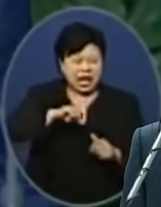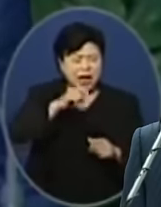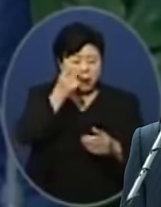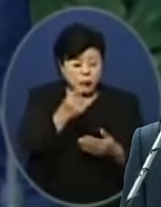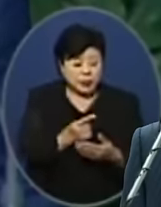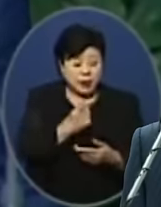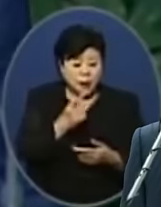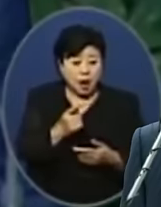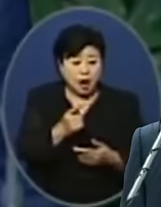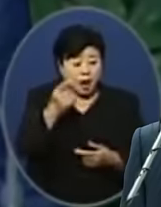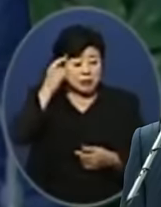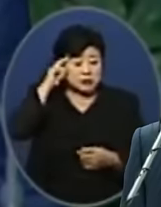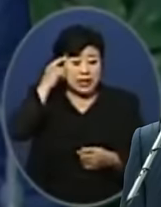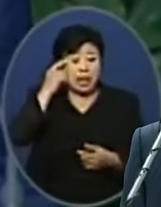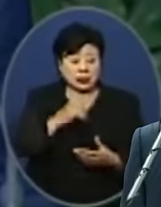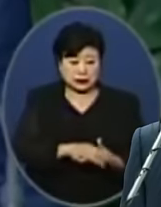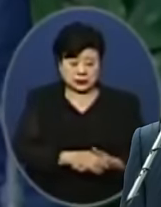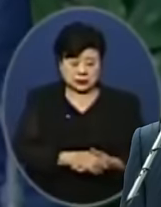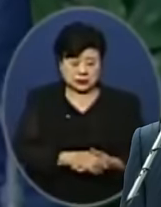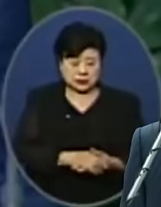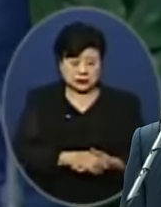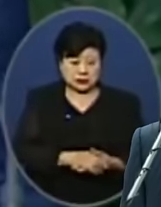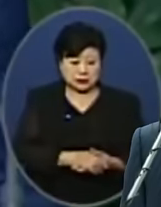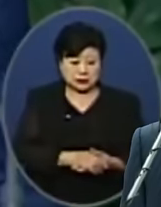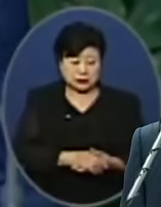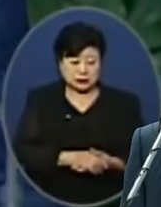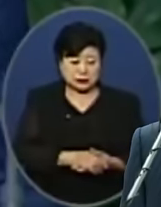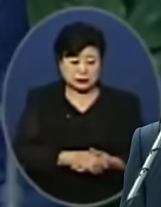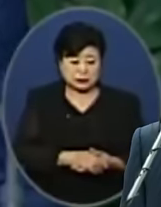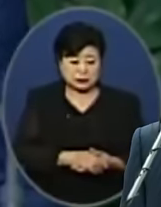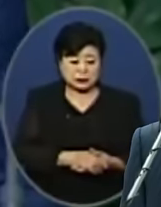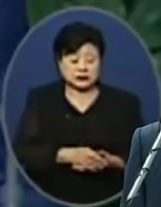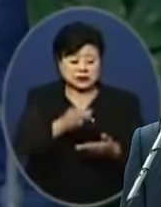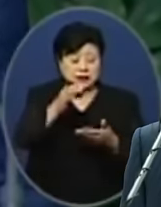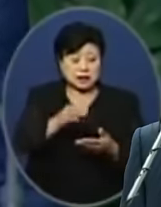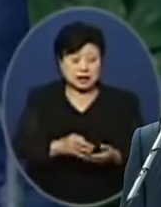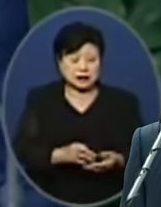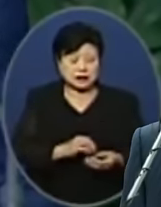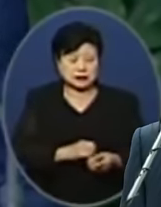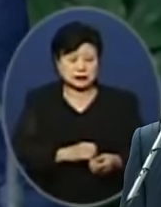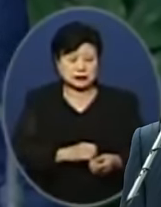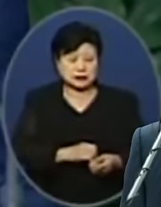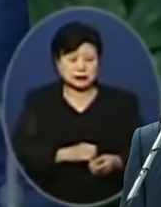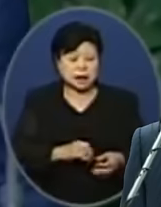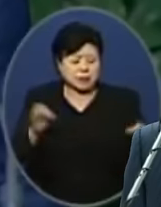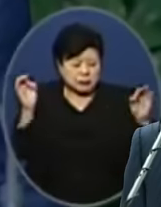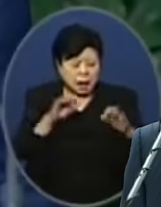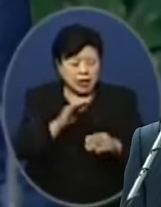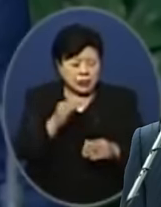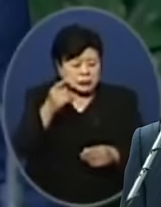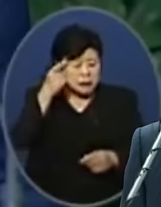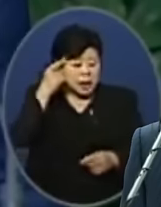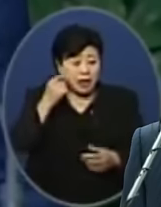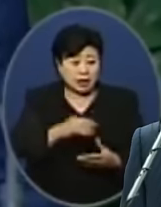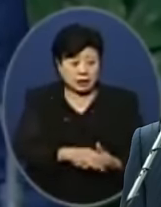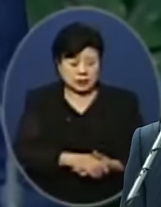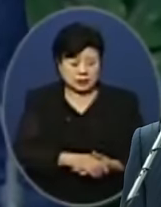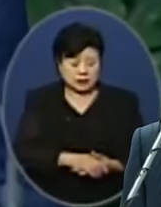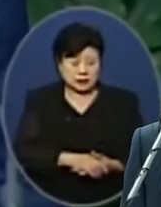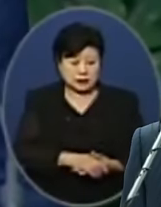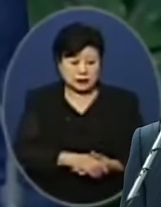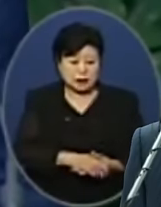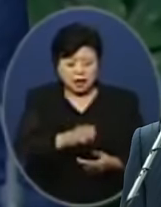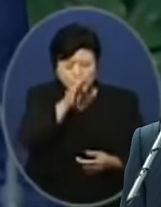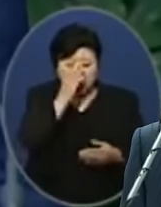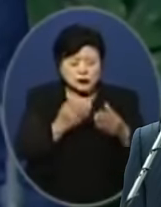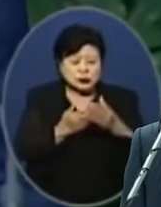것이라고 자꾸 생각을 했었습니다. 그리고 재산을 다 잃어버리라고 생각을 했었습니다. 자기가